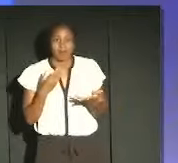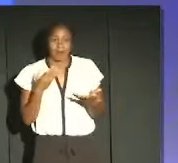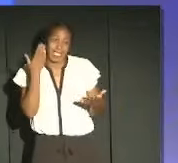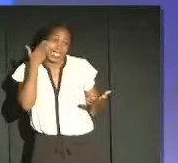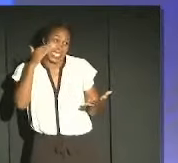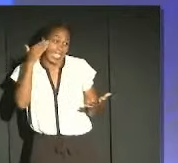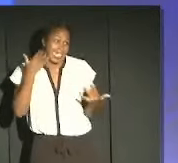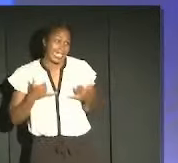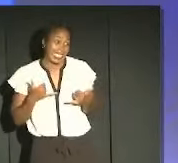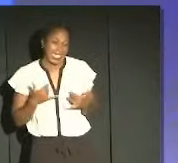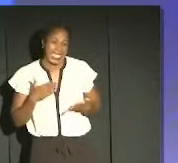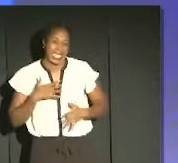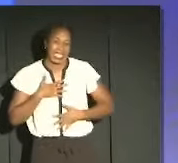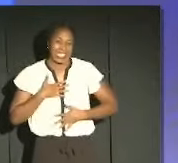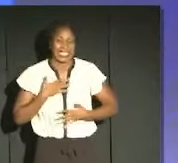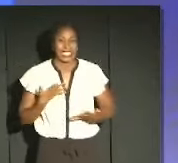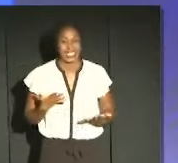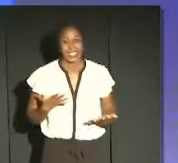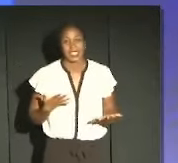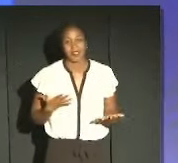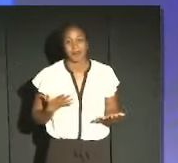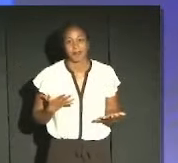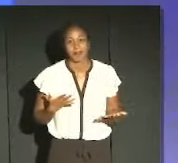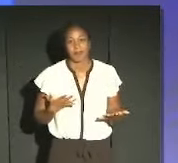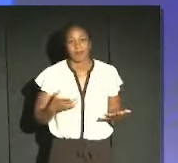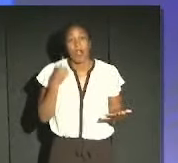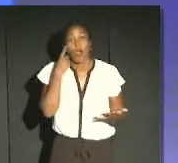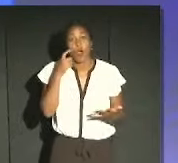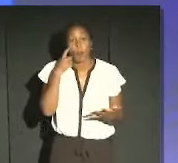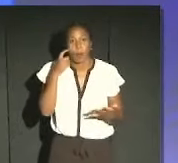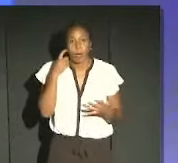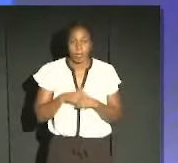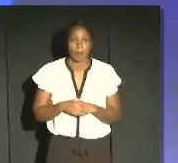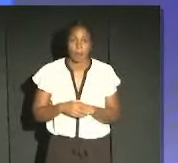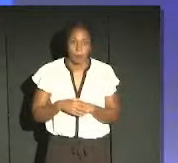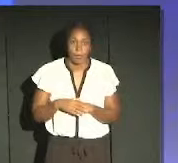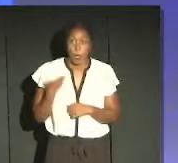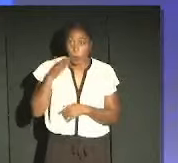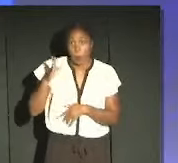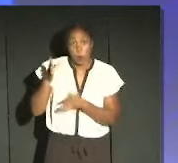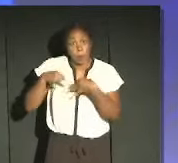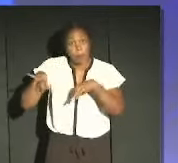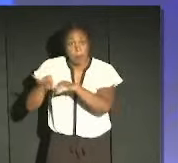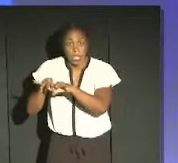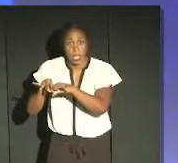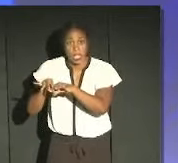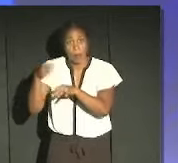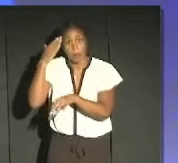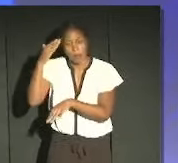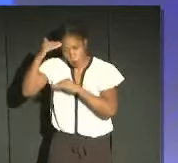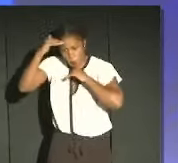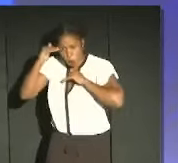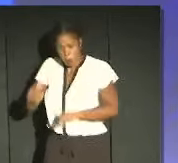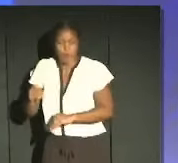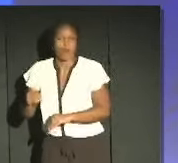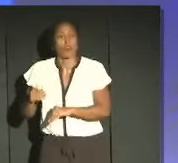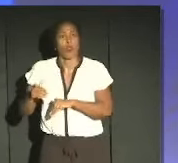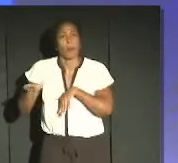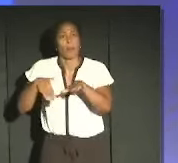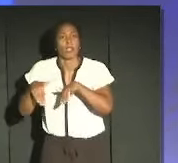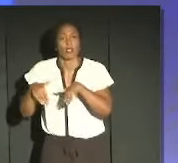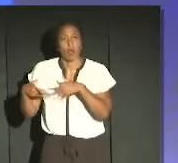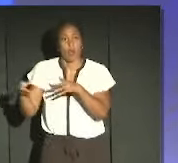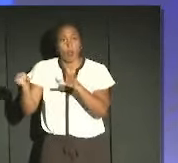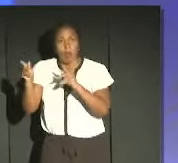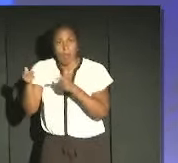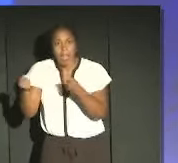quelque chose on voit bien que dans les pays les peuples qui ont confiance dans leur système d'éducation dans leur